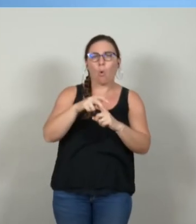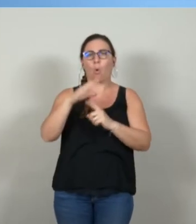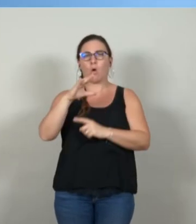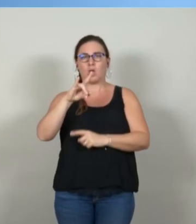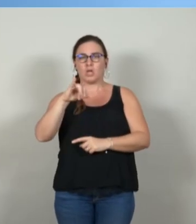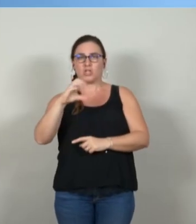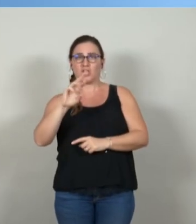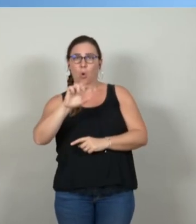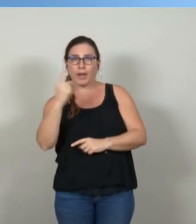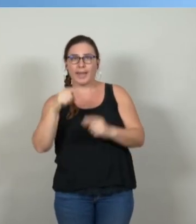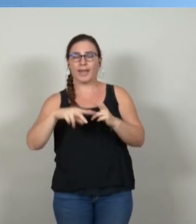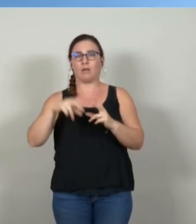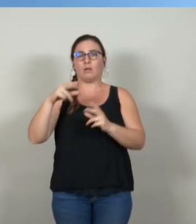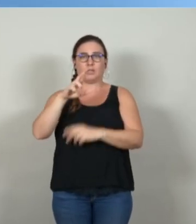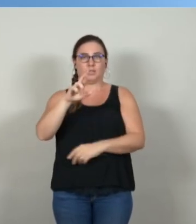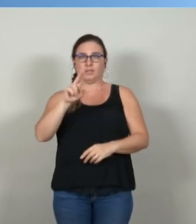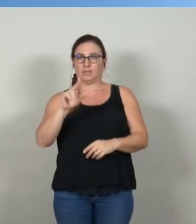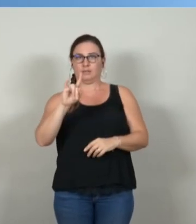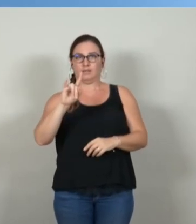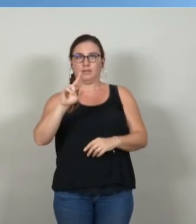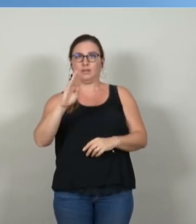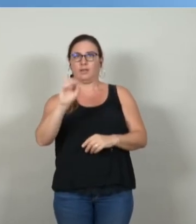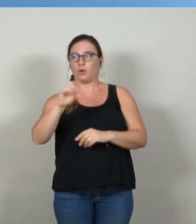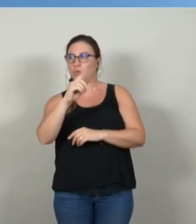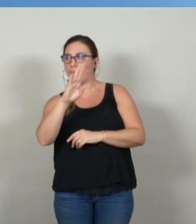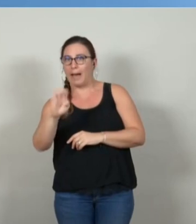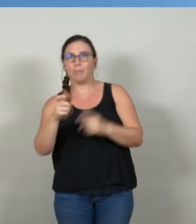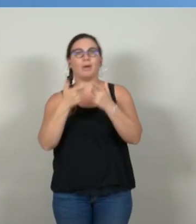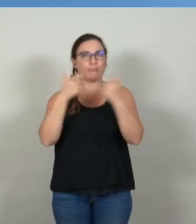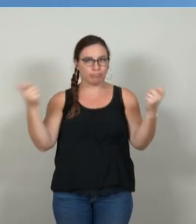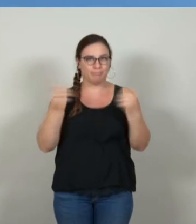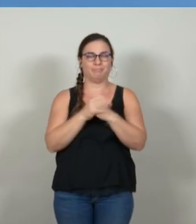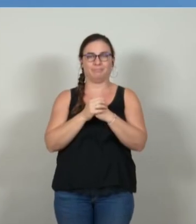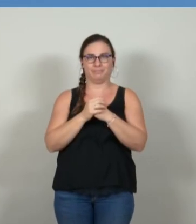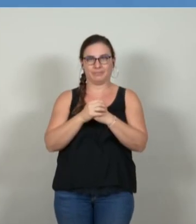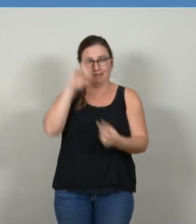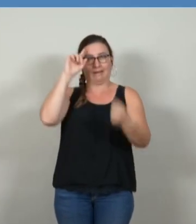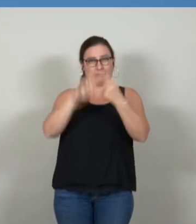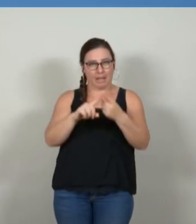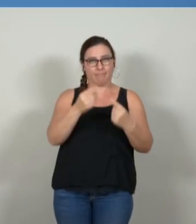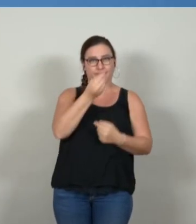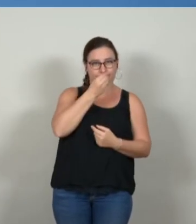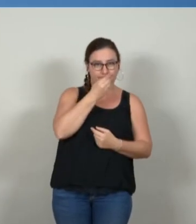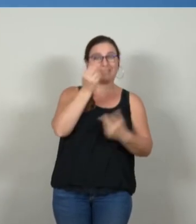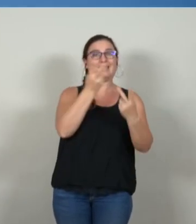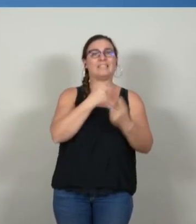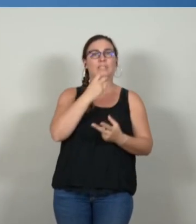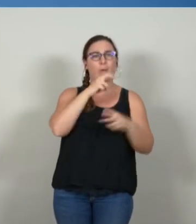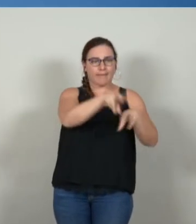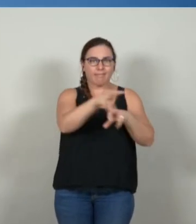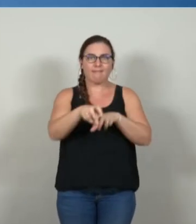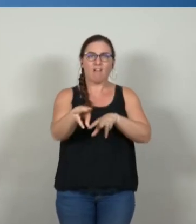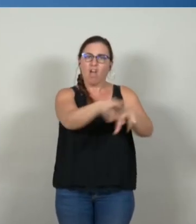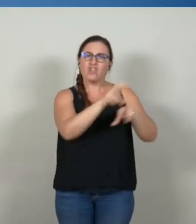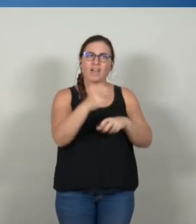et les rhubarbe en 3 encourager la pratique de l'agriculture urbaine citoyenne poursuivre le développement de la pratique du jardinage